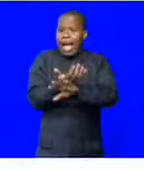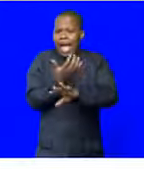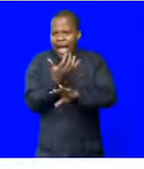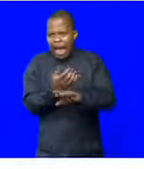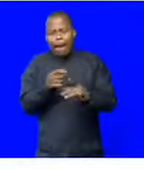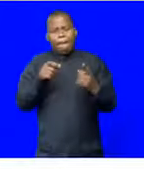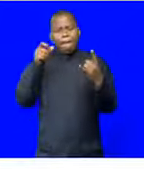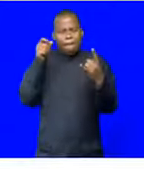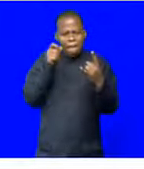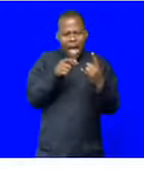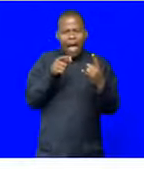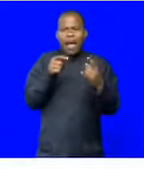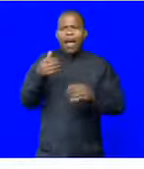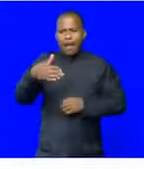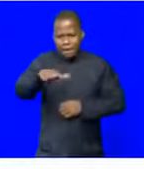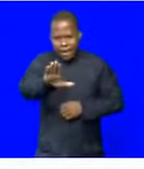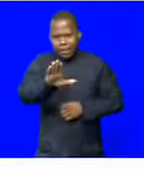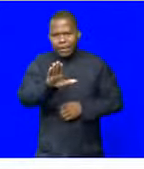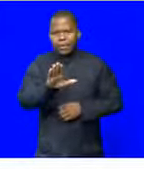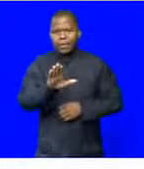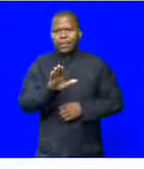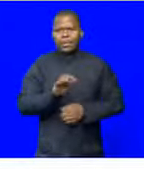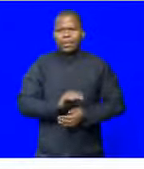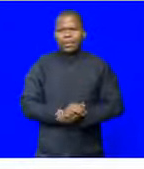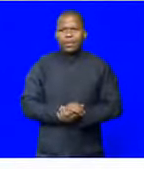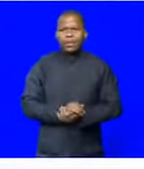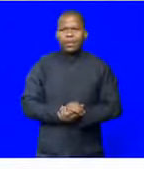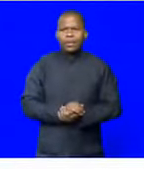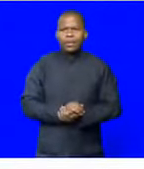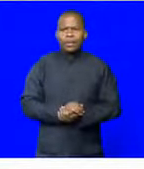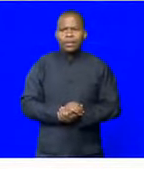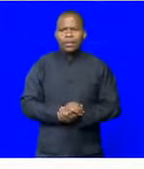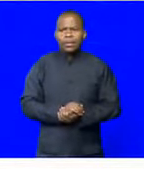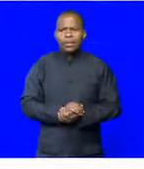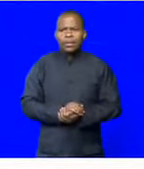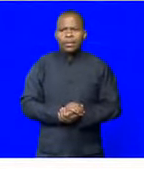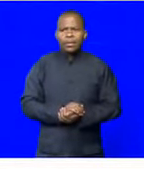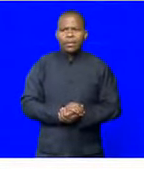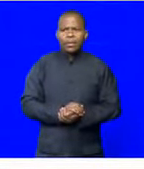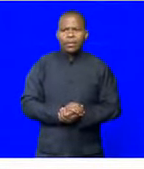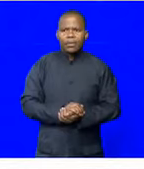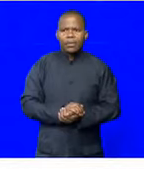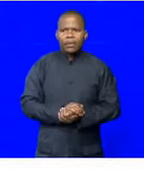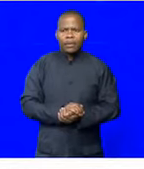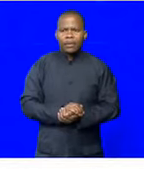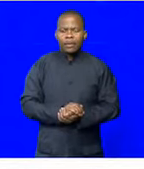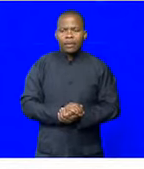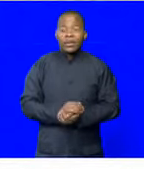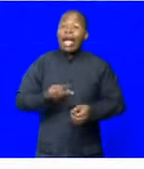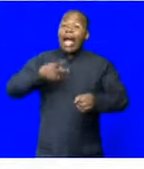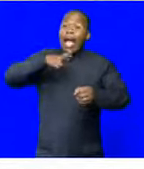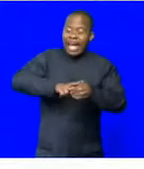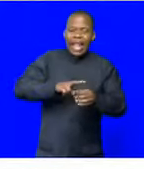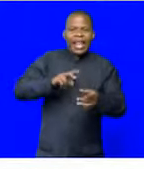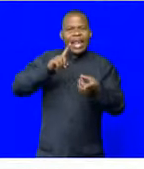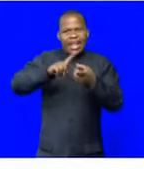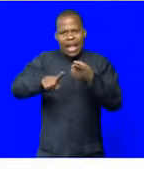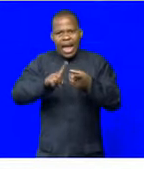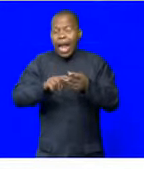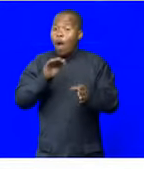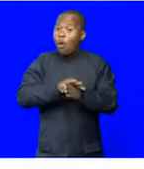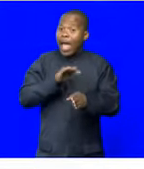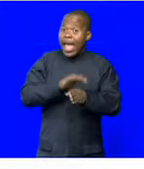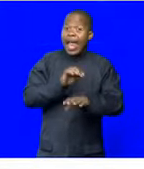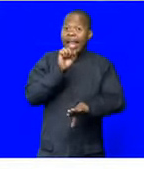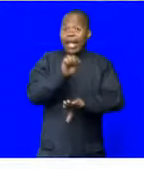sitilungiselela siyisebenzisa nale finishing kakhulu ngoba vele ekugcineni kwaloko kufanele lingene noma ungadlala kahle kanjani